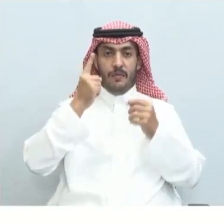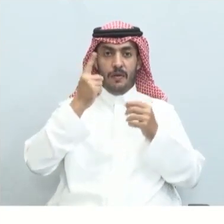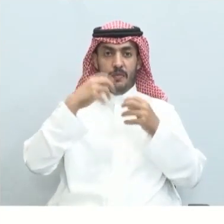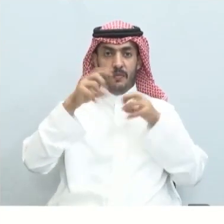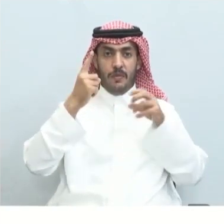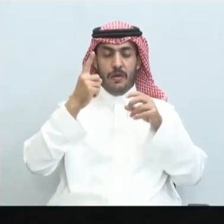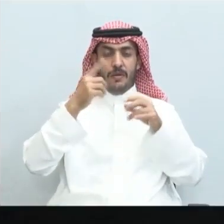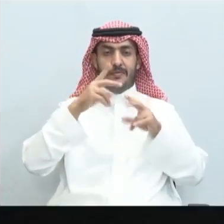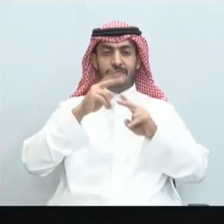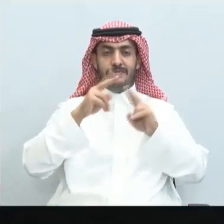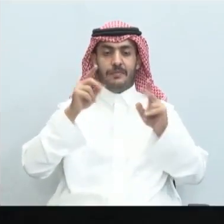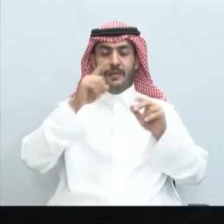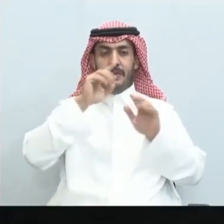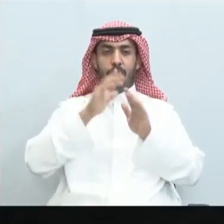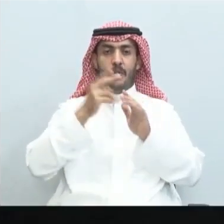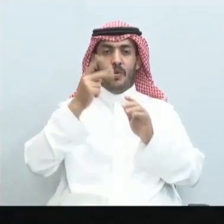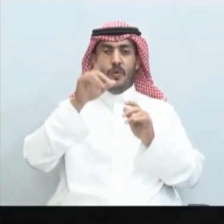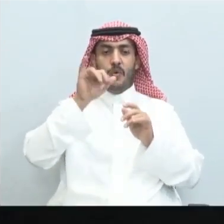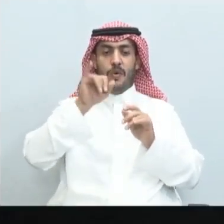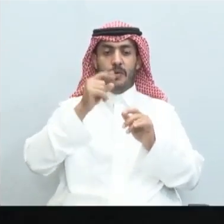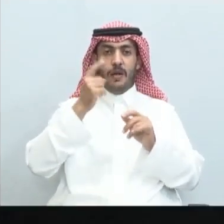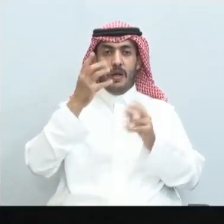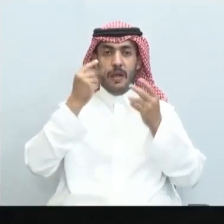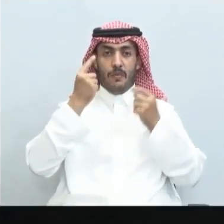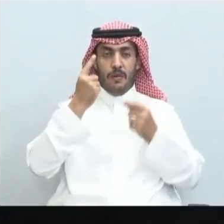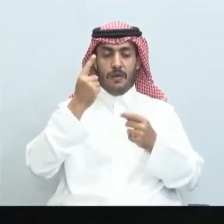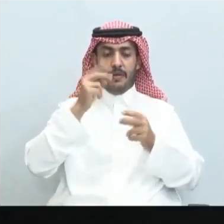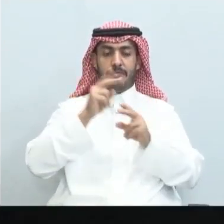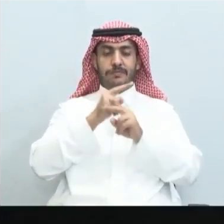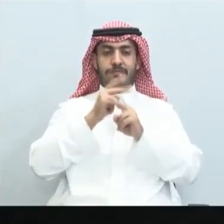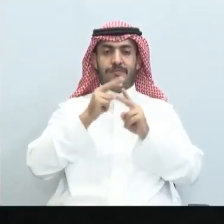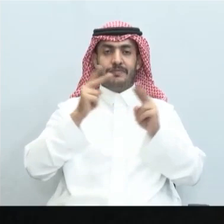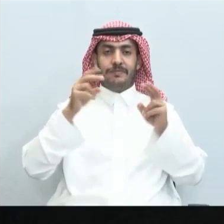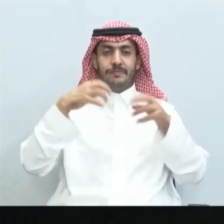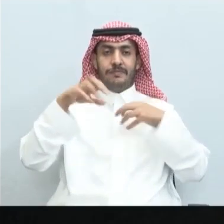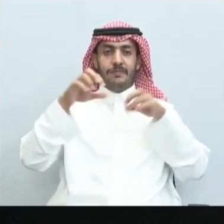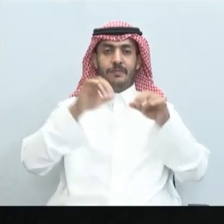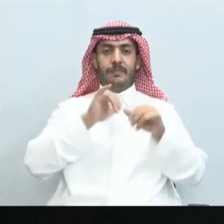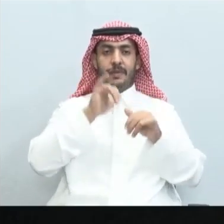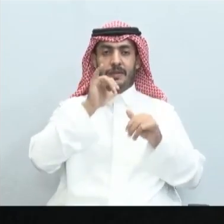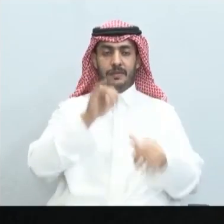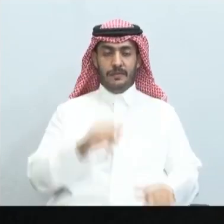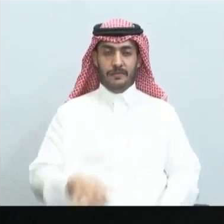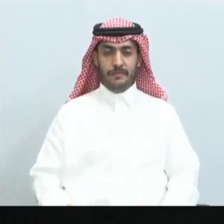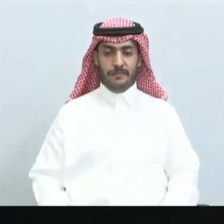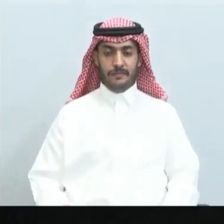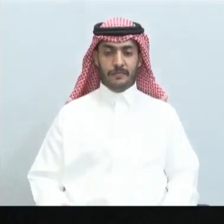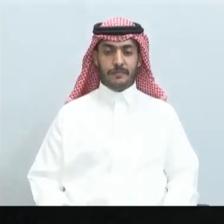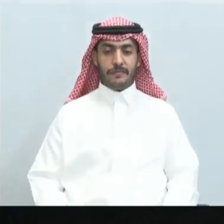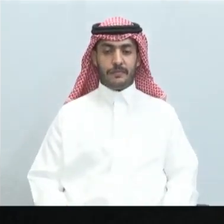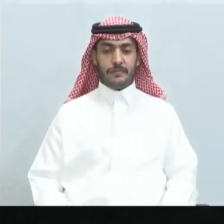نتطرق في كتب العلوم علم واحد هل هناك فروع مختلفه